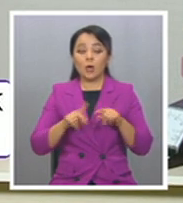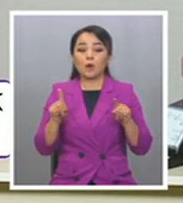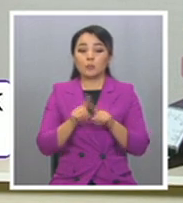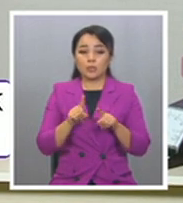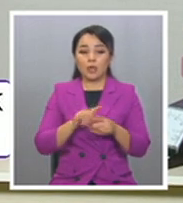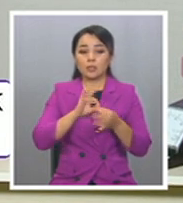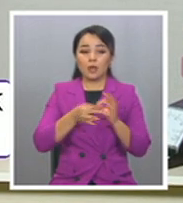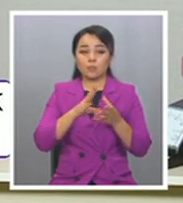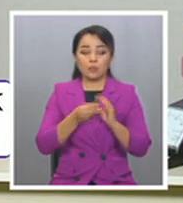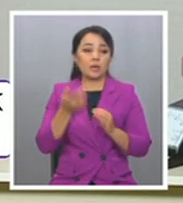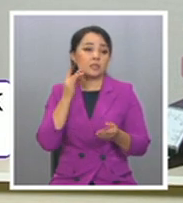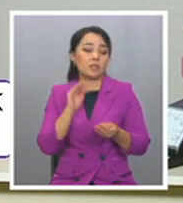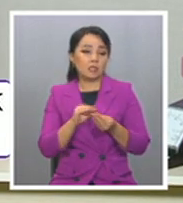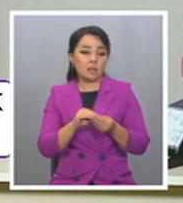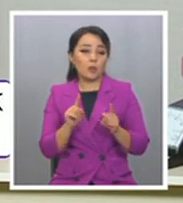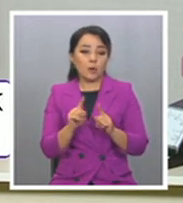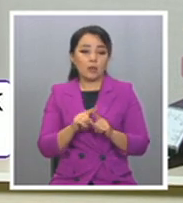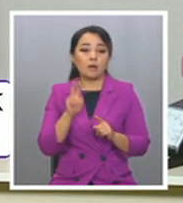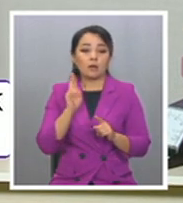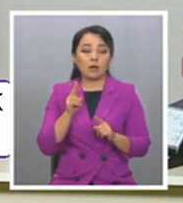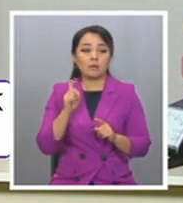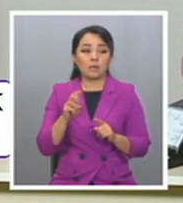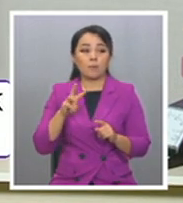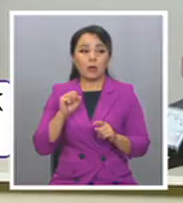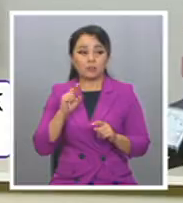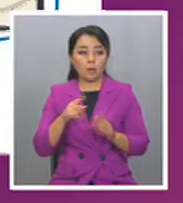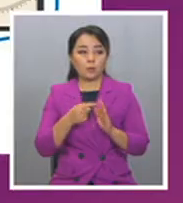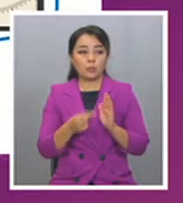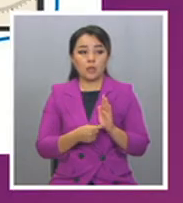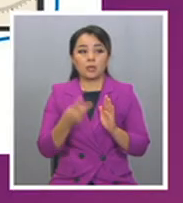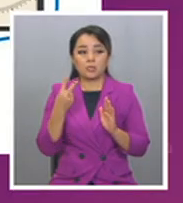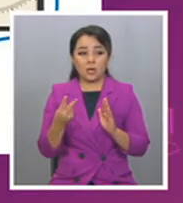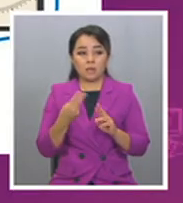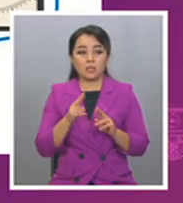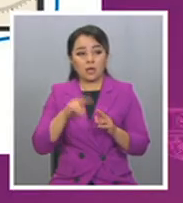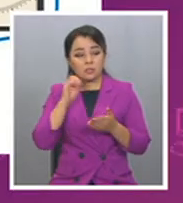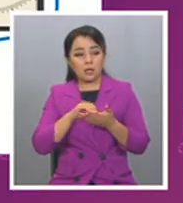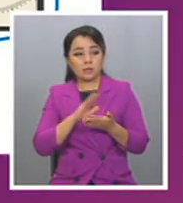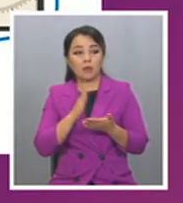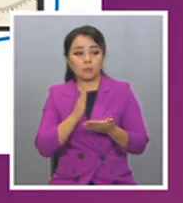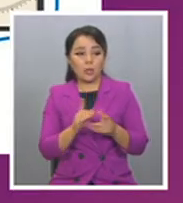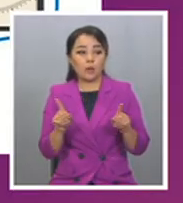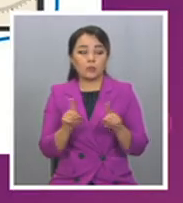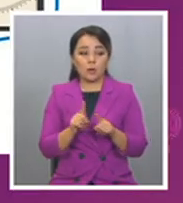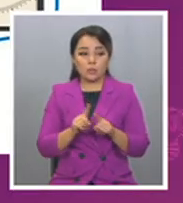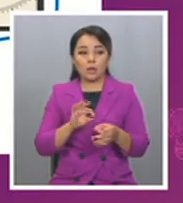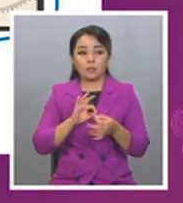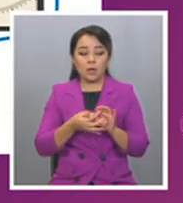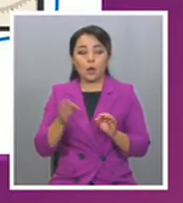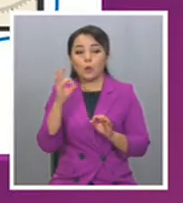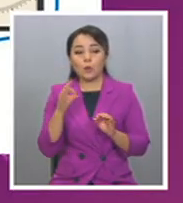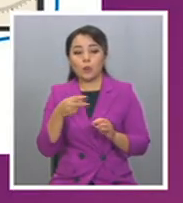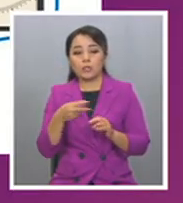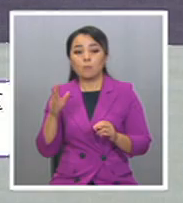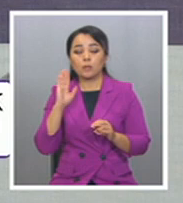жердегі потенциалдық энергия Kx макс квадрат бөлінген 2 максимум мәніне ие болады. Ол жердегі кинетикалық энергия 0-ге тең